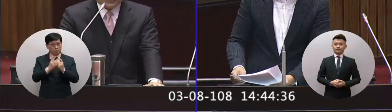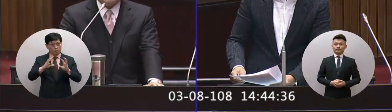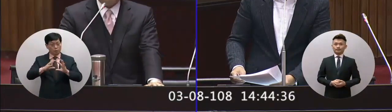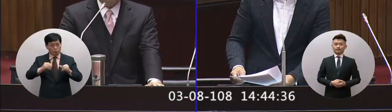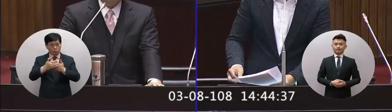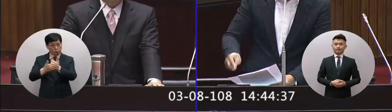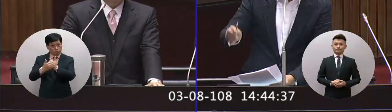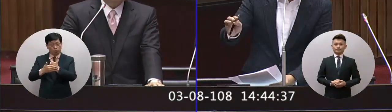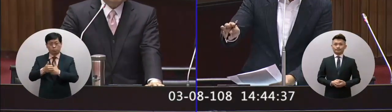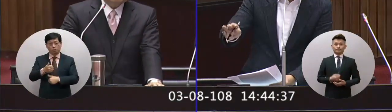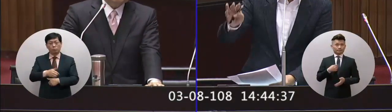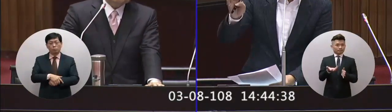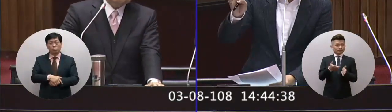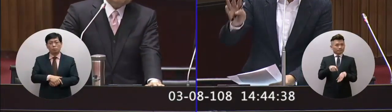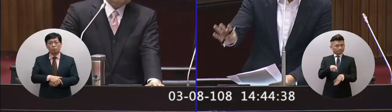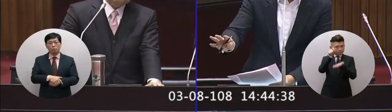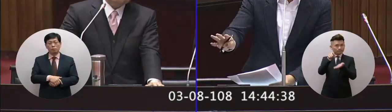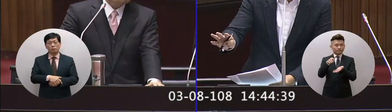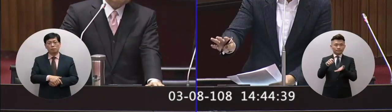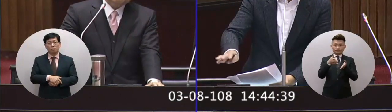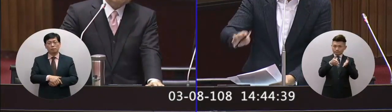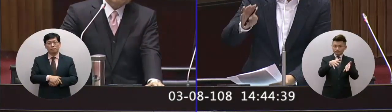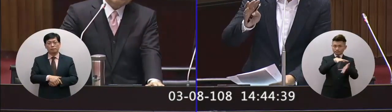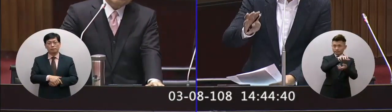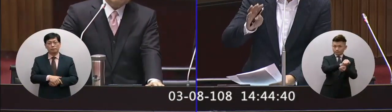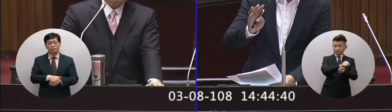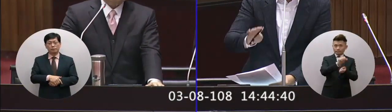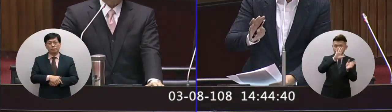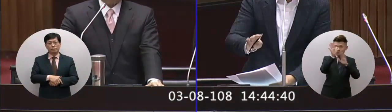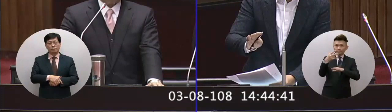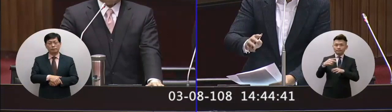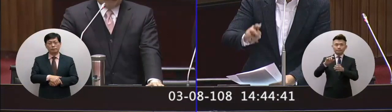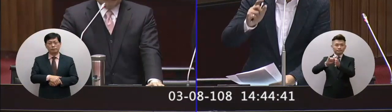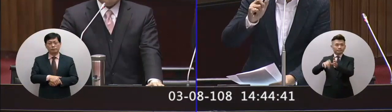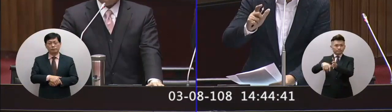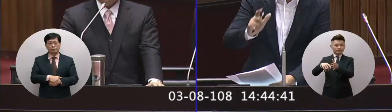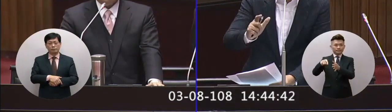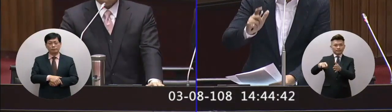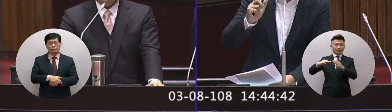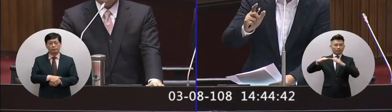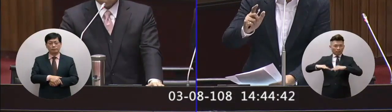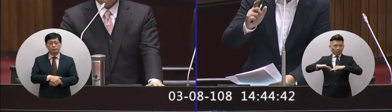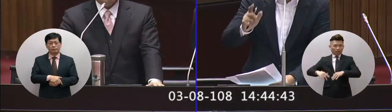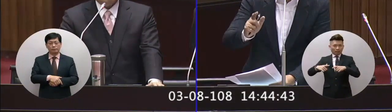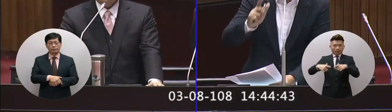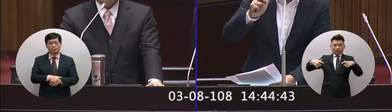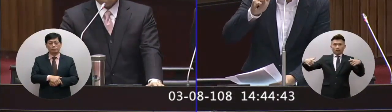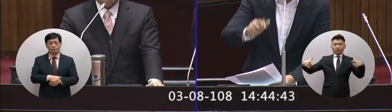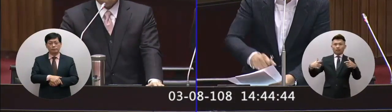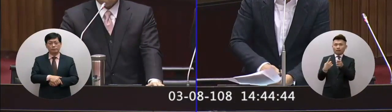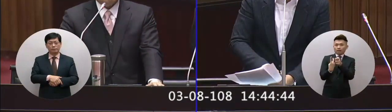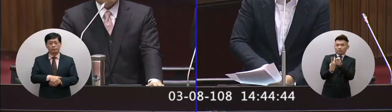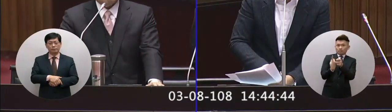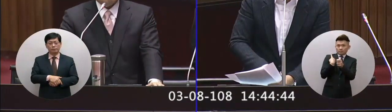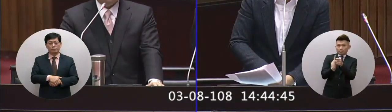的保護的一種所以我剛才特別提出的運營的甚至包括嘉義的運營嘉義是幾乎來整一年